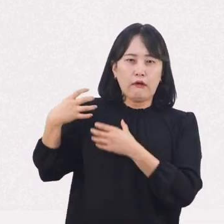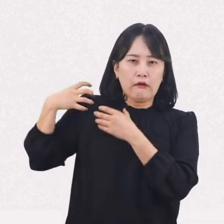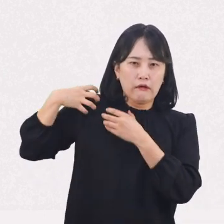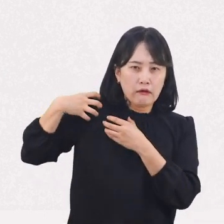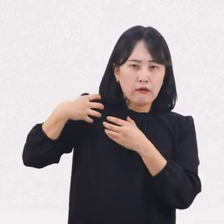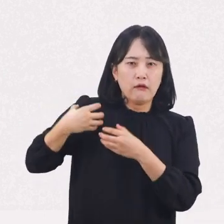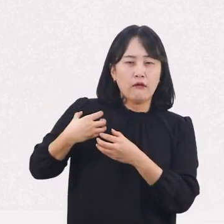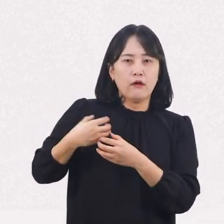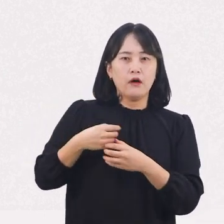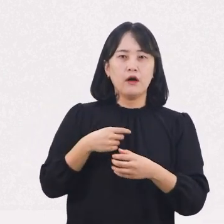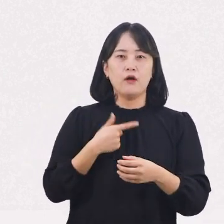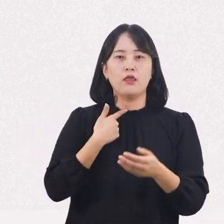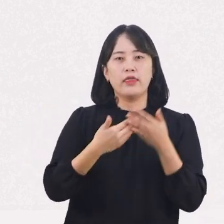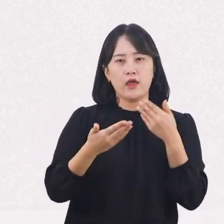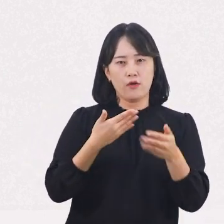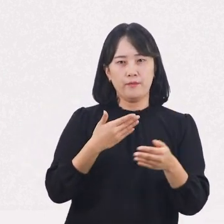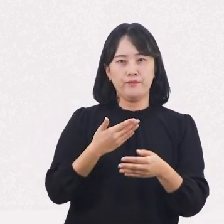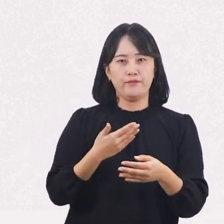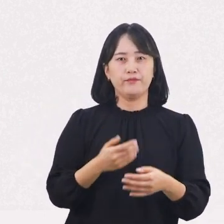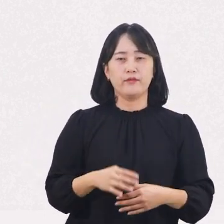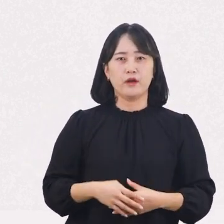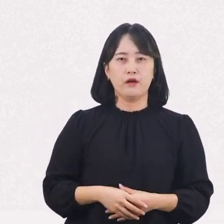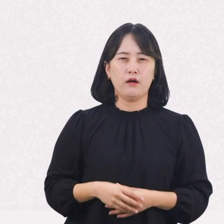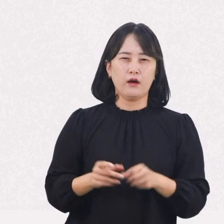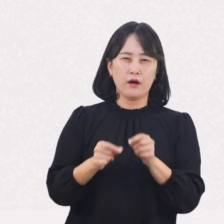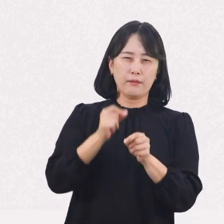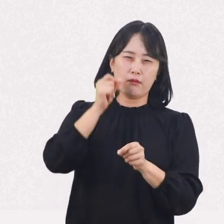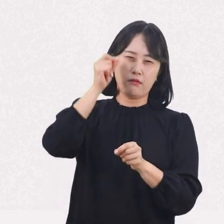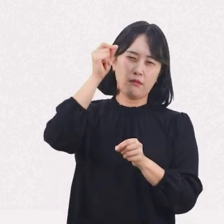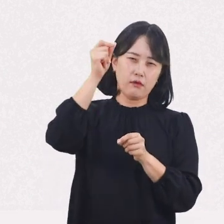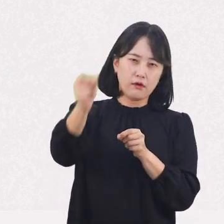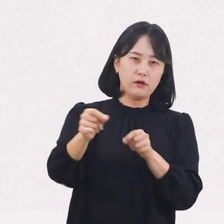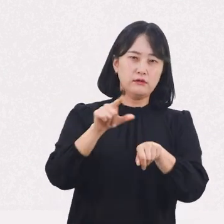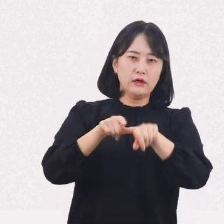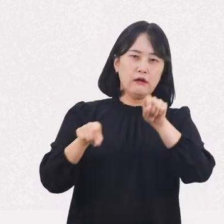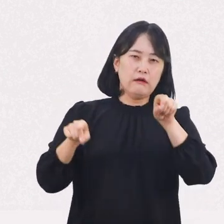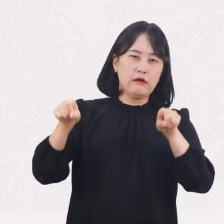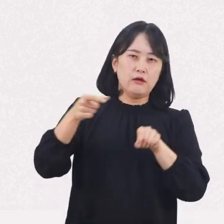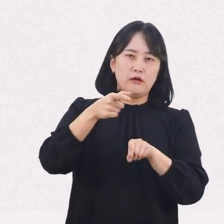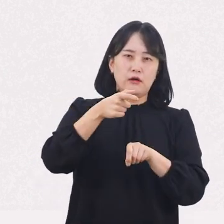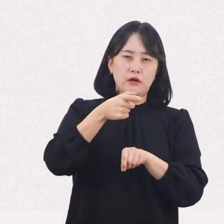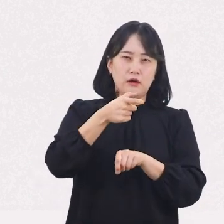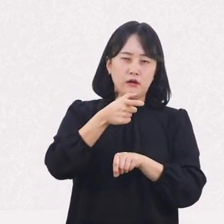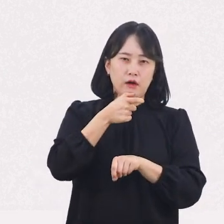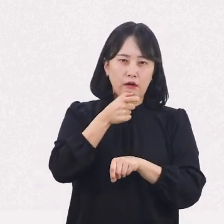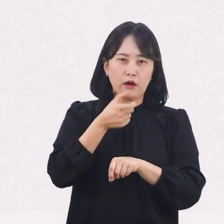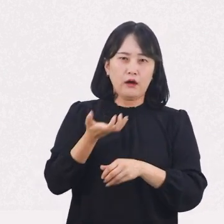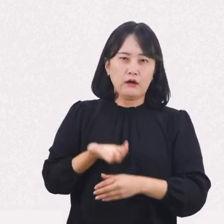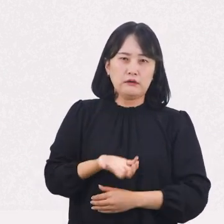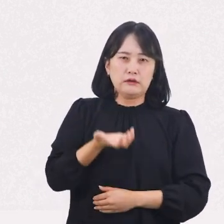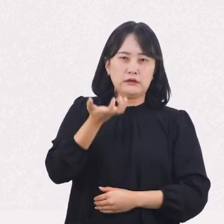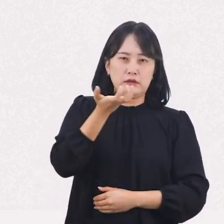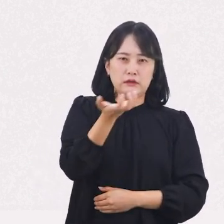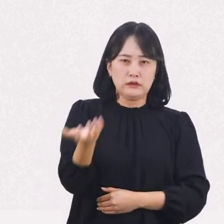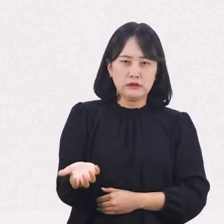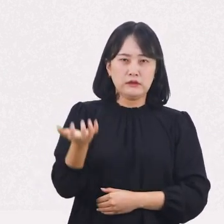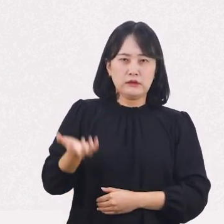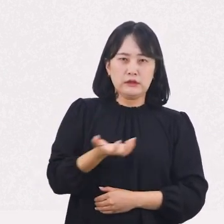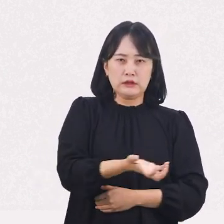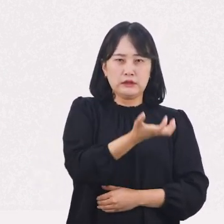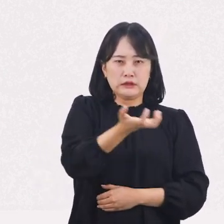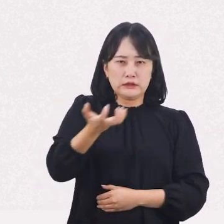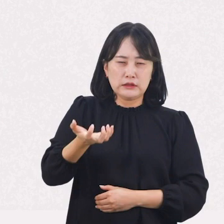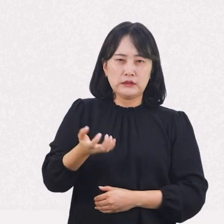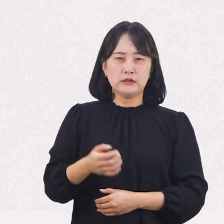체험하는 활동을 하였습니다. 먼 거리를 오랜 시간 동안 물을 깃는 과정에 간접 체험을 하기 위해